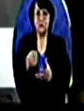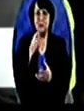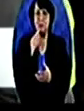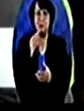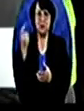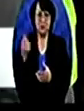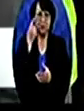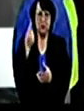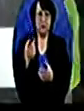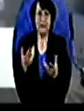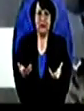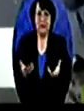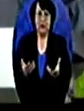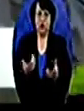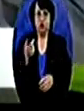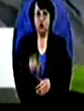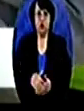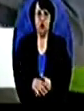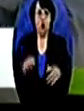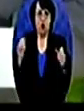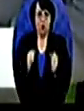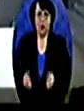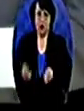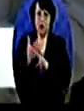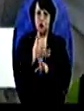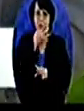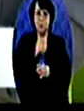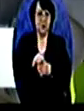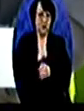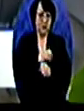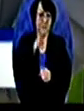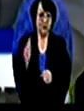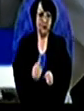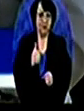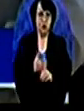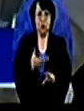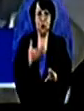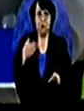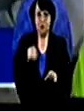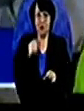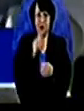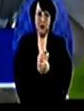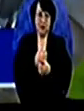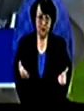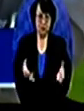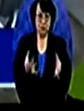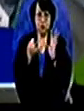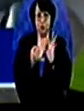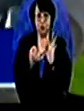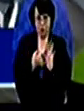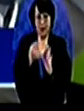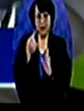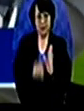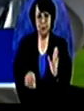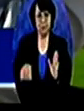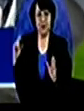шалтгаан багтаа болчиход байна. За тэгээд өвлийн бэлтгэл ажилласаа хийн шүү дээ, тийм ээ. Би дөрөв хэлсэн. 6 сард ирлээ. Тийм